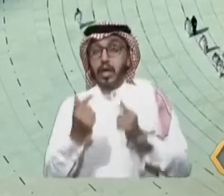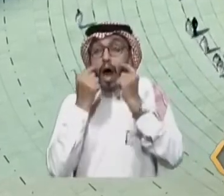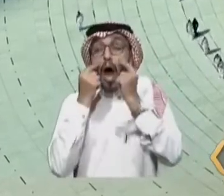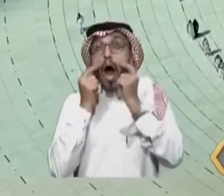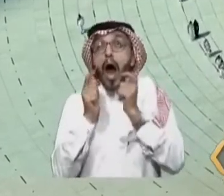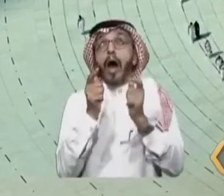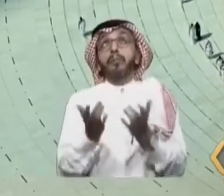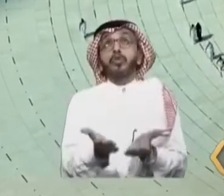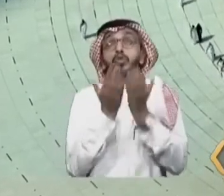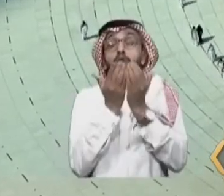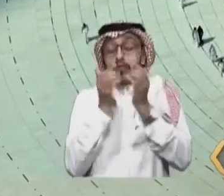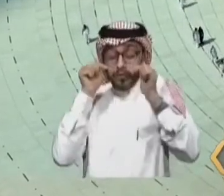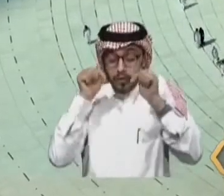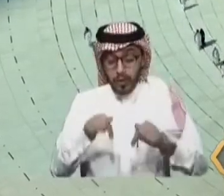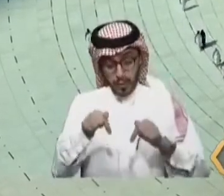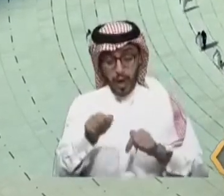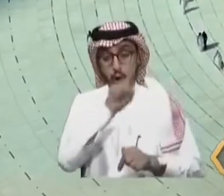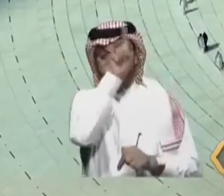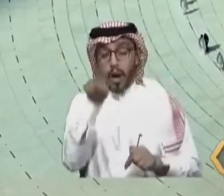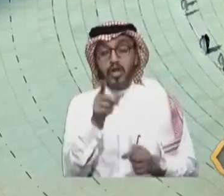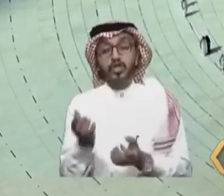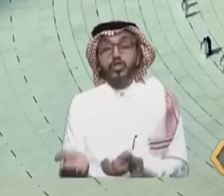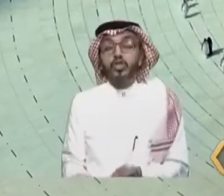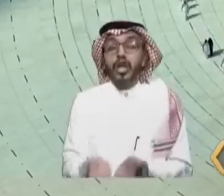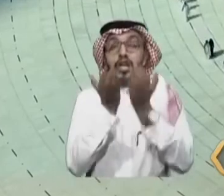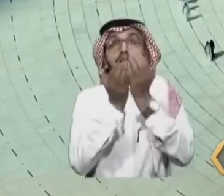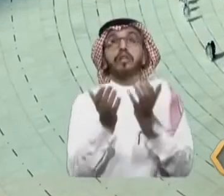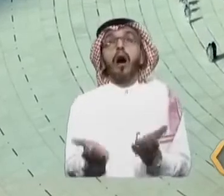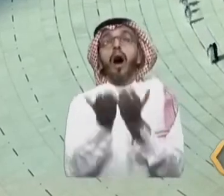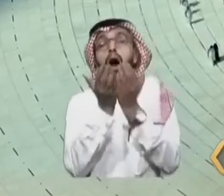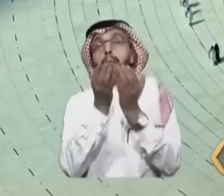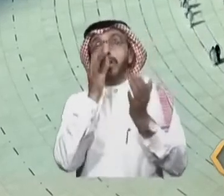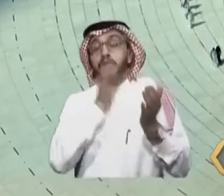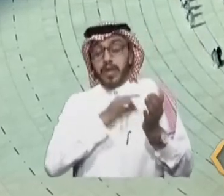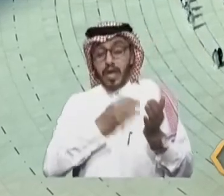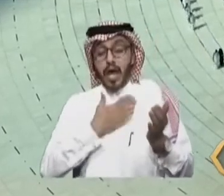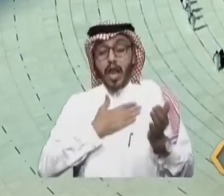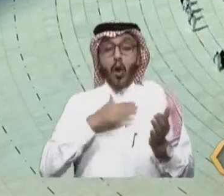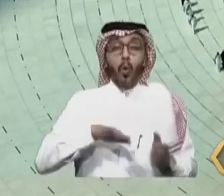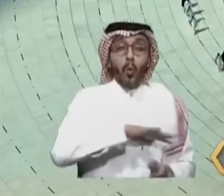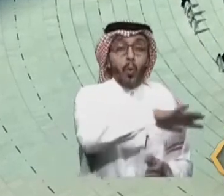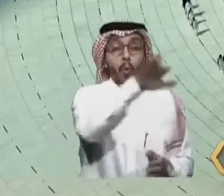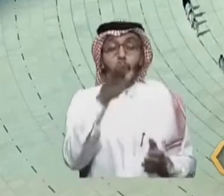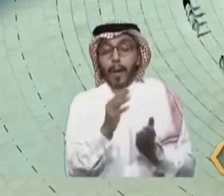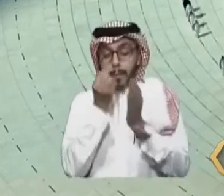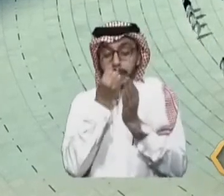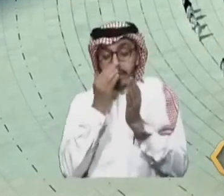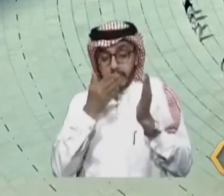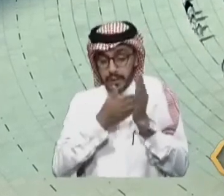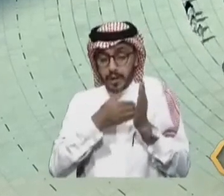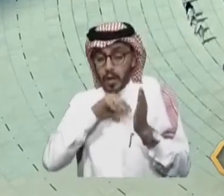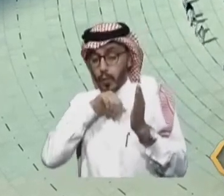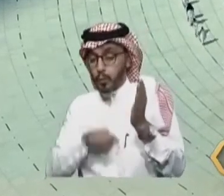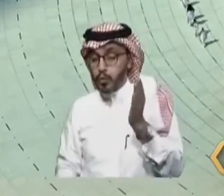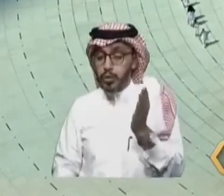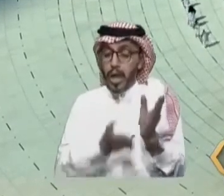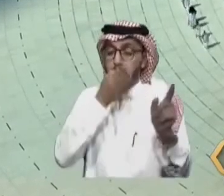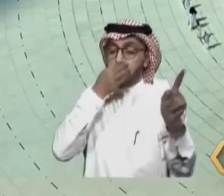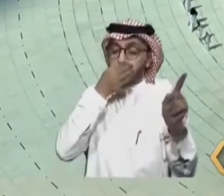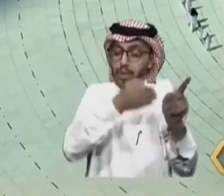ما ترجون في دنياكم وأخراكم. نفعني الله وإياكم بهدي كتابه وبسنة